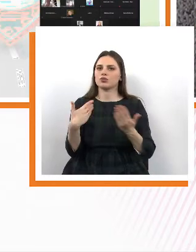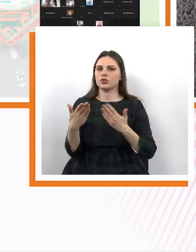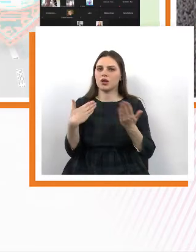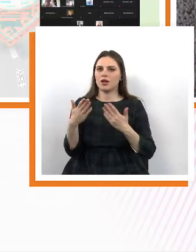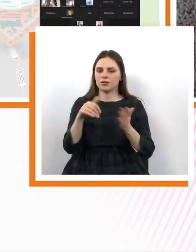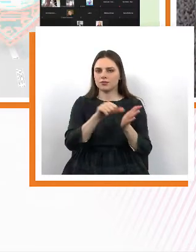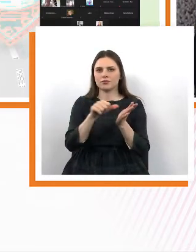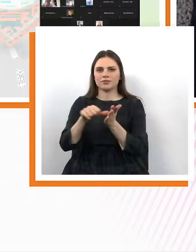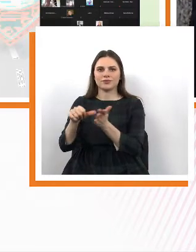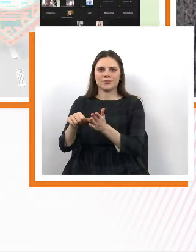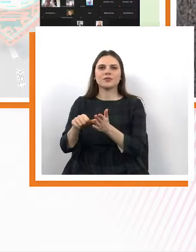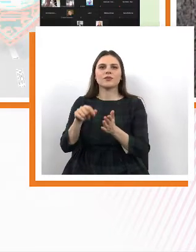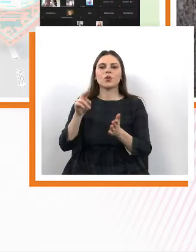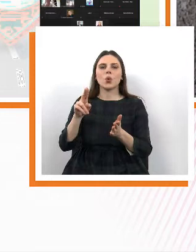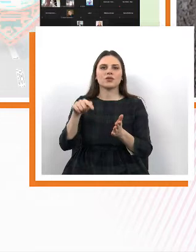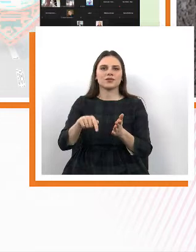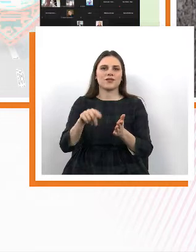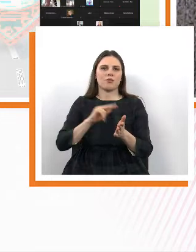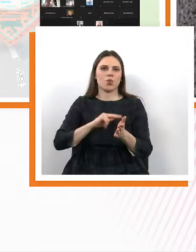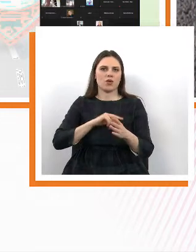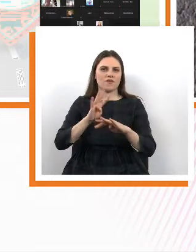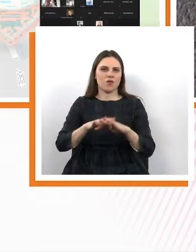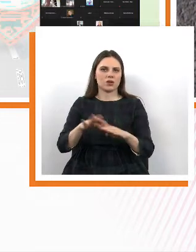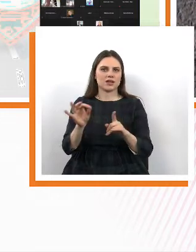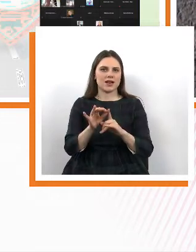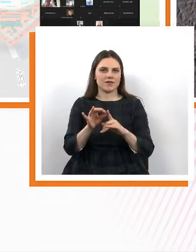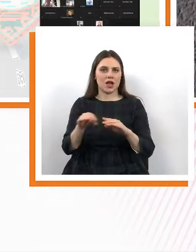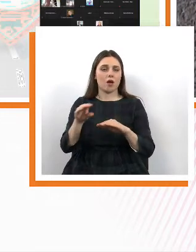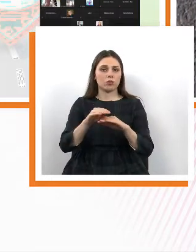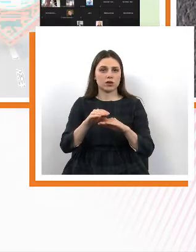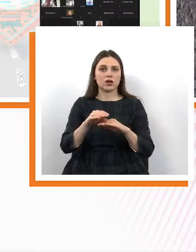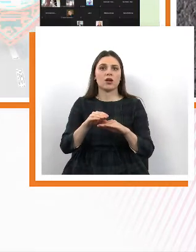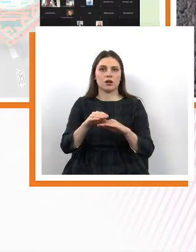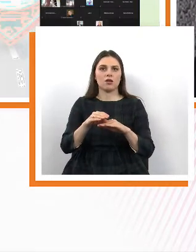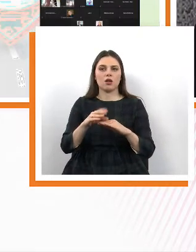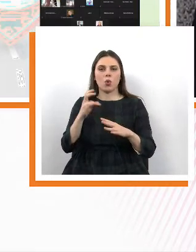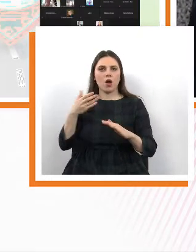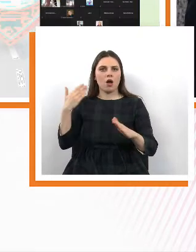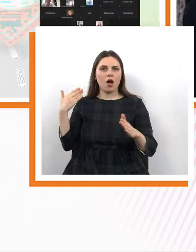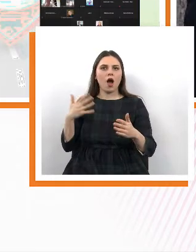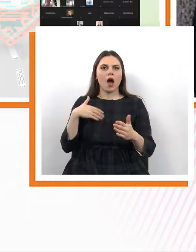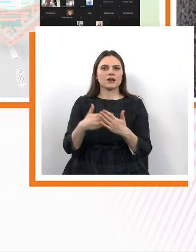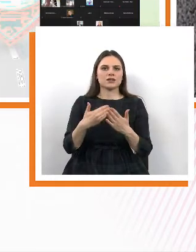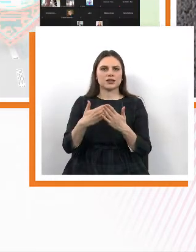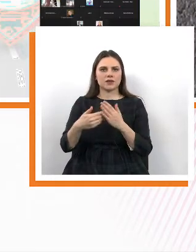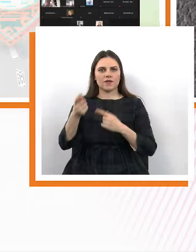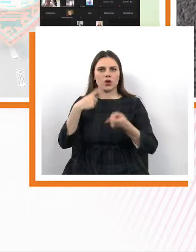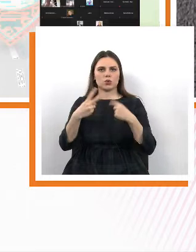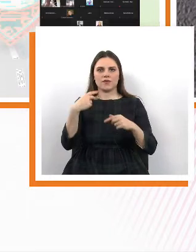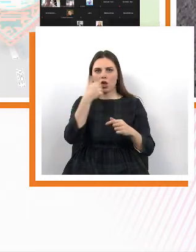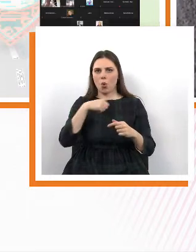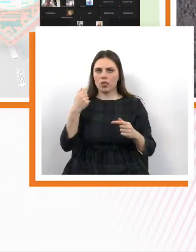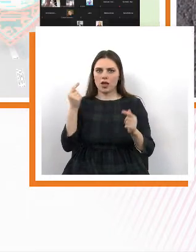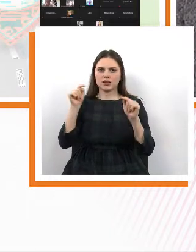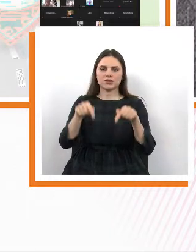представителями фондов целевых капиталов. Но очень активно к этому мы вернулись всего 2 года назад. И вернулись именно с точки зрения